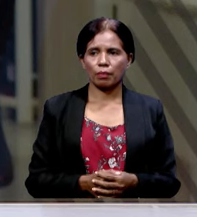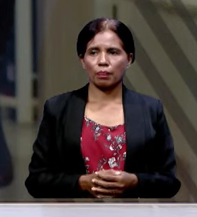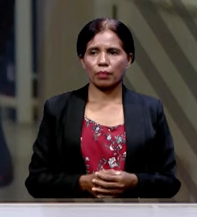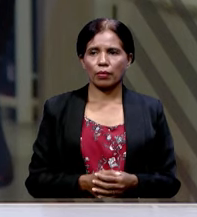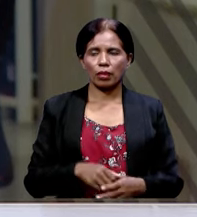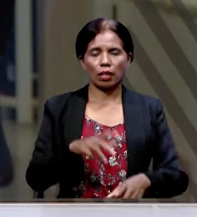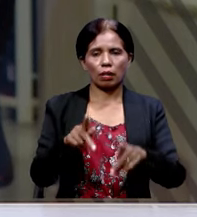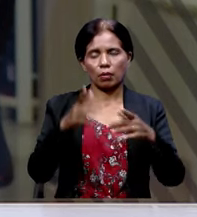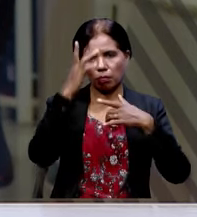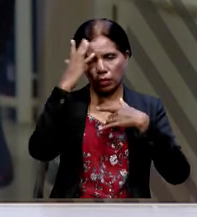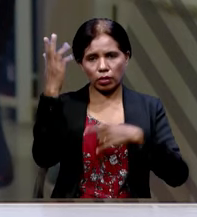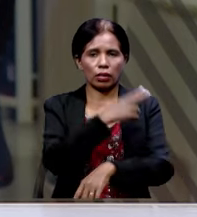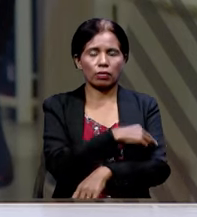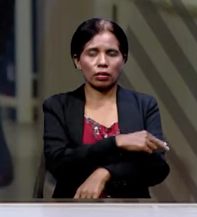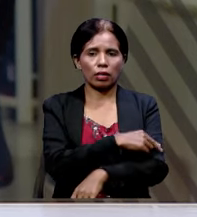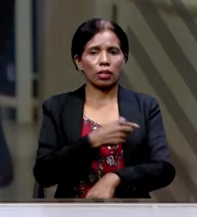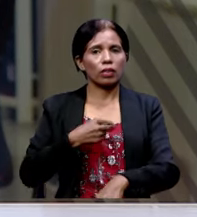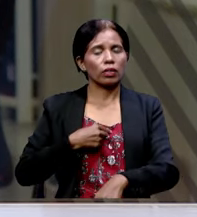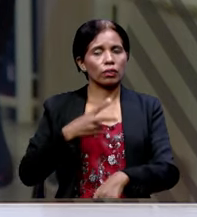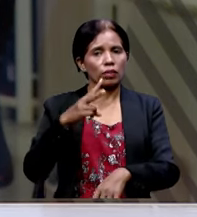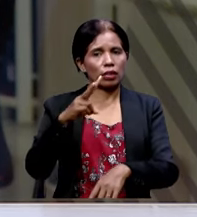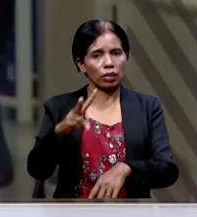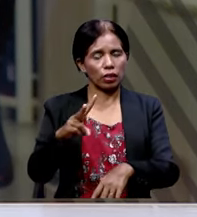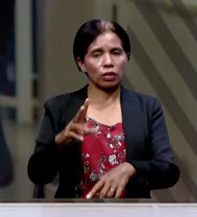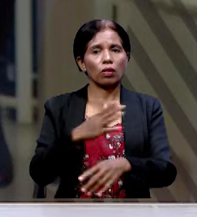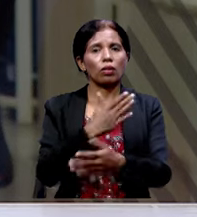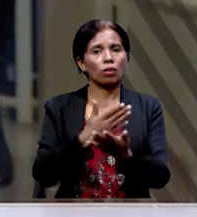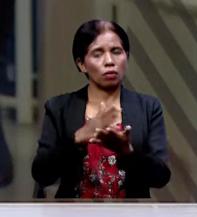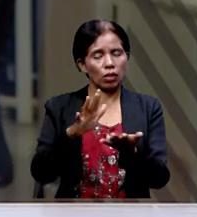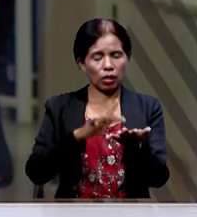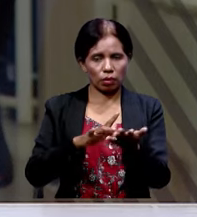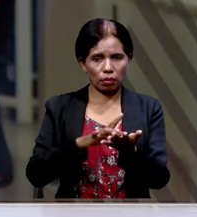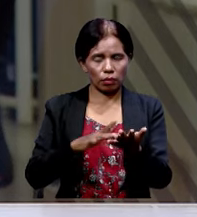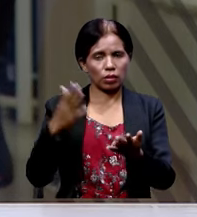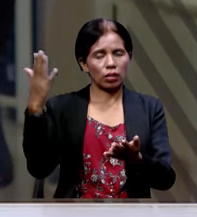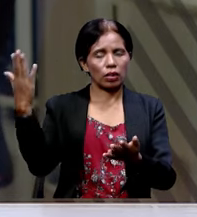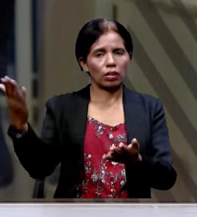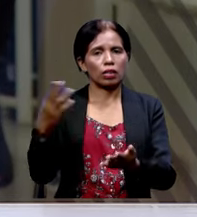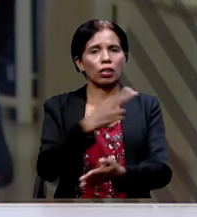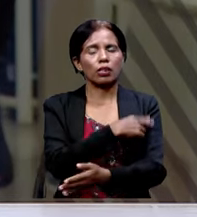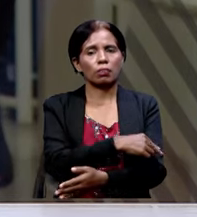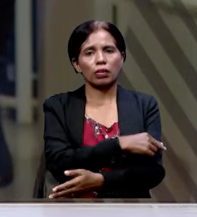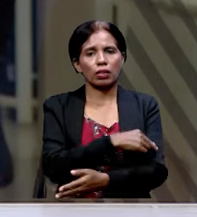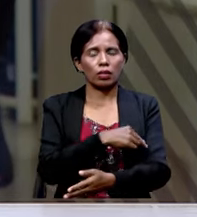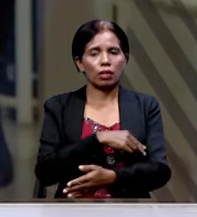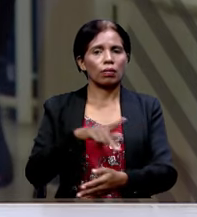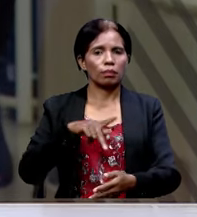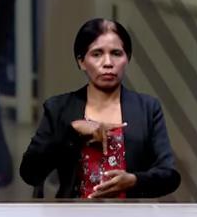Paciente iha Hospital Nasional Gi de Valadares, Sosa Rasik Aimoro, iha farmasia privada.